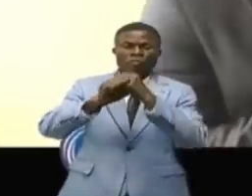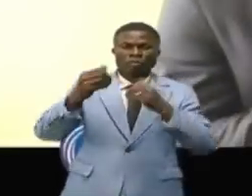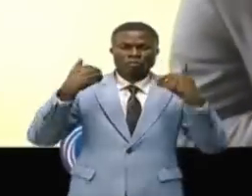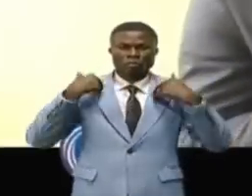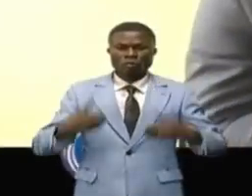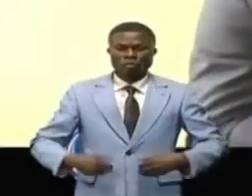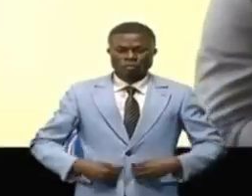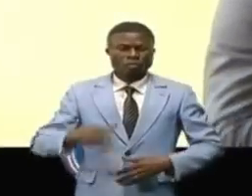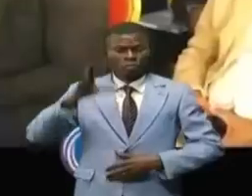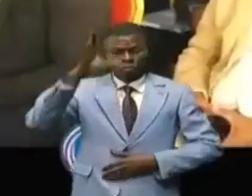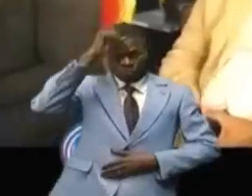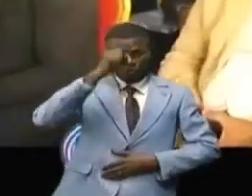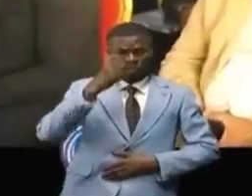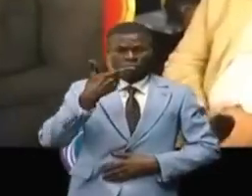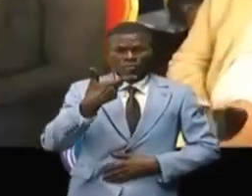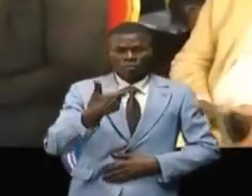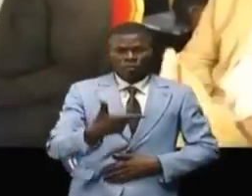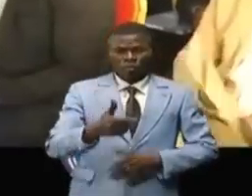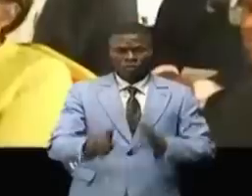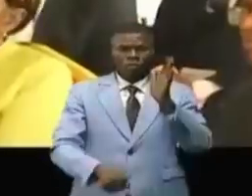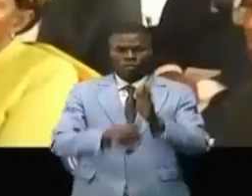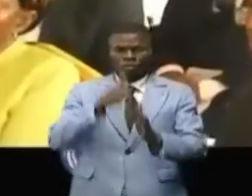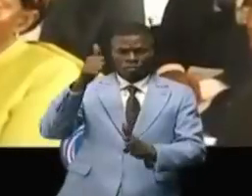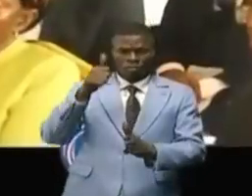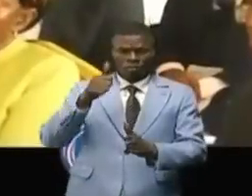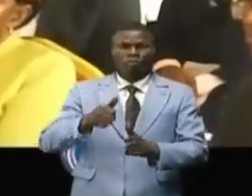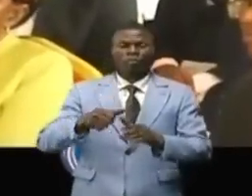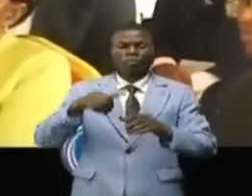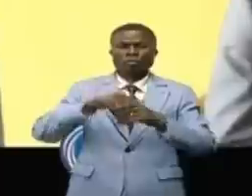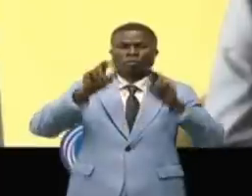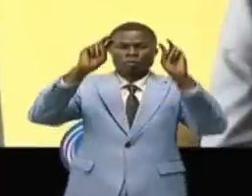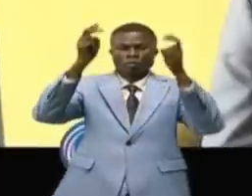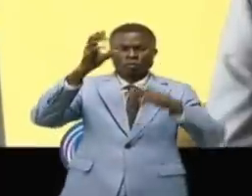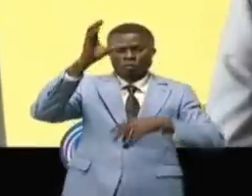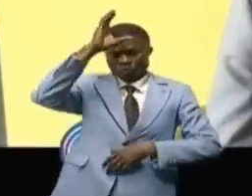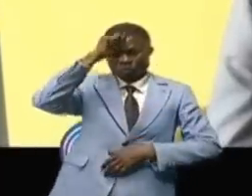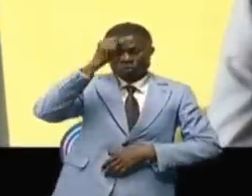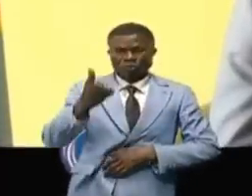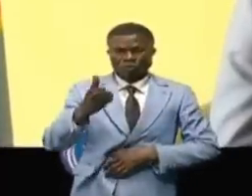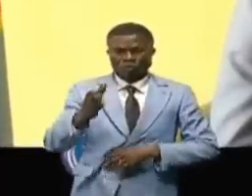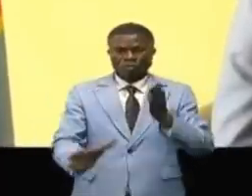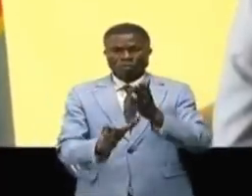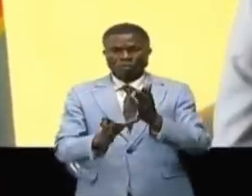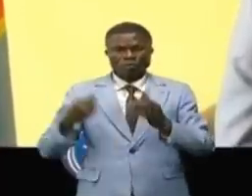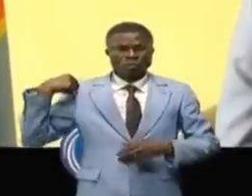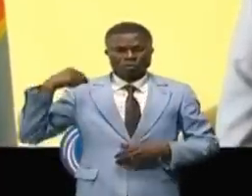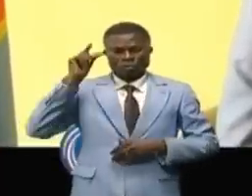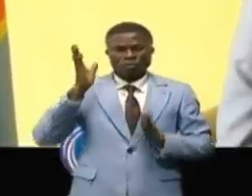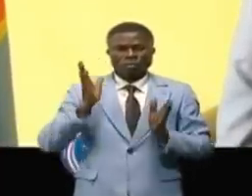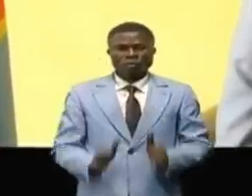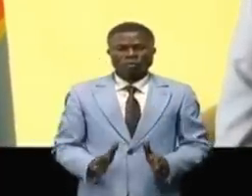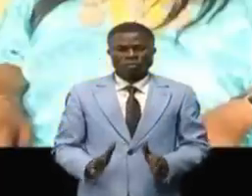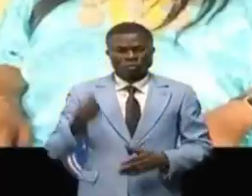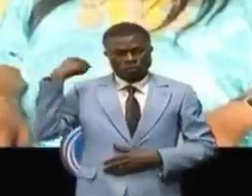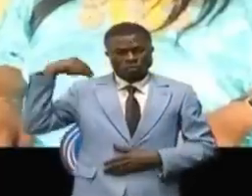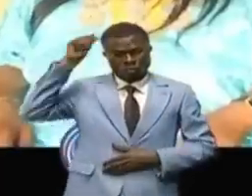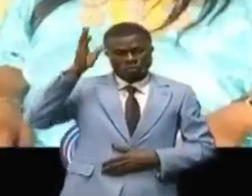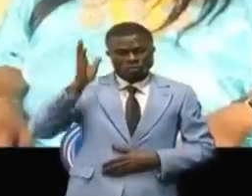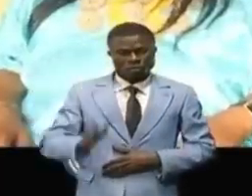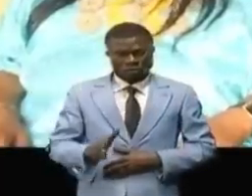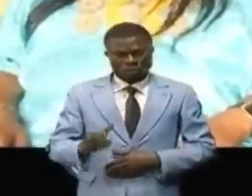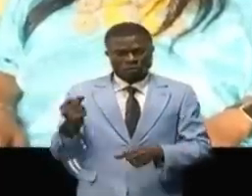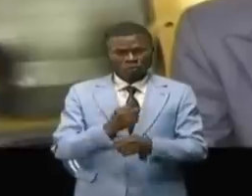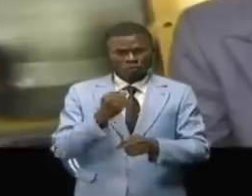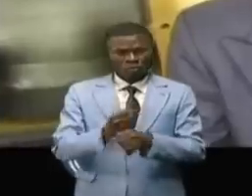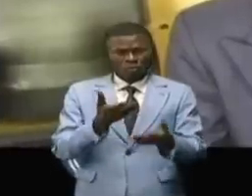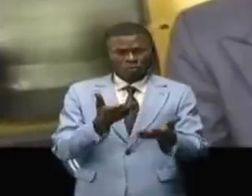sur mardi 11 juin 2023 à bande de la salle de réunion du gouvernement par le bus gouverneur de province Félicien en présence de force vivre